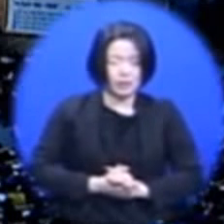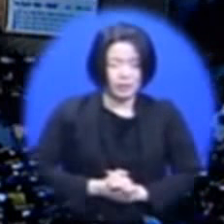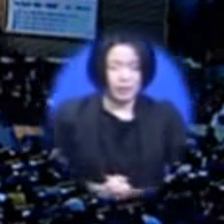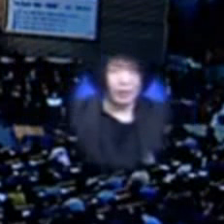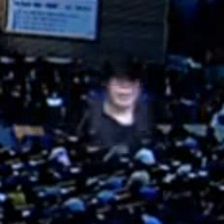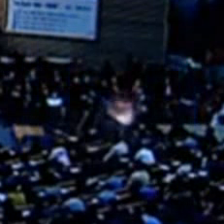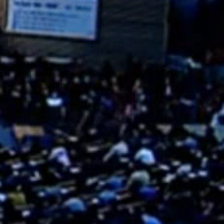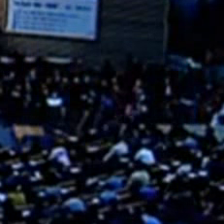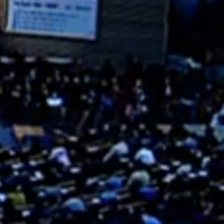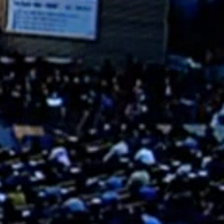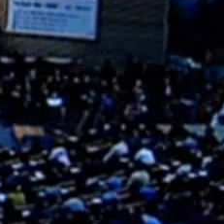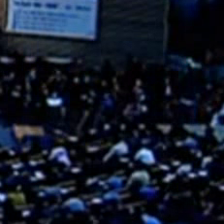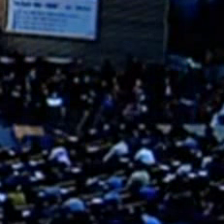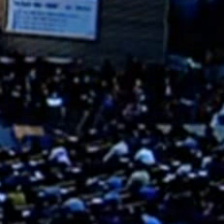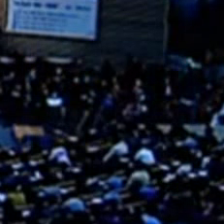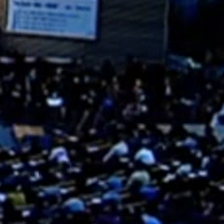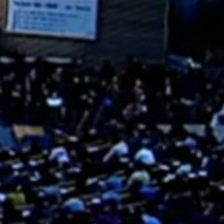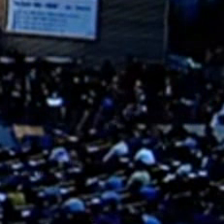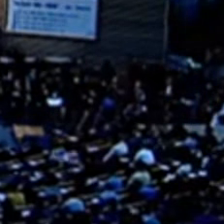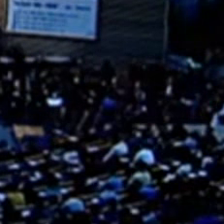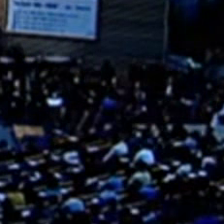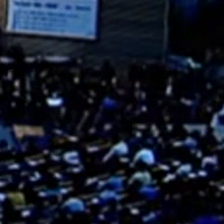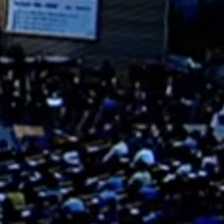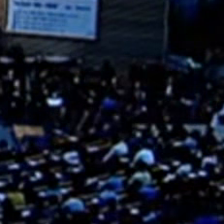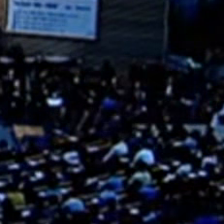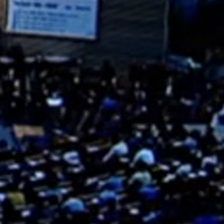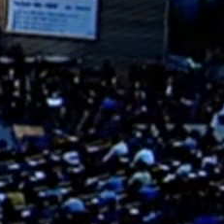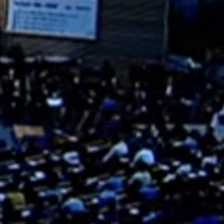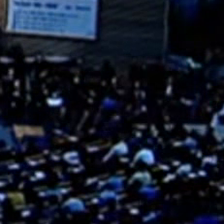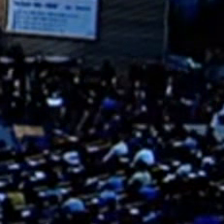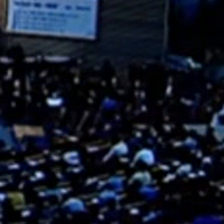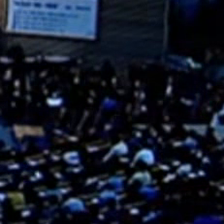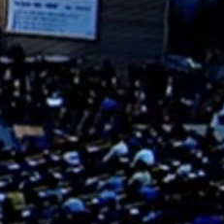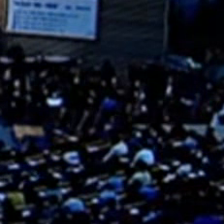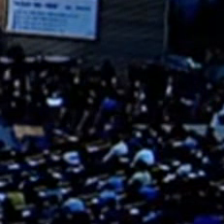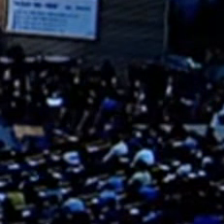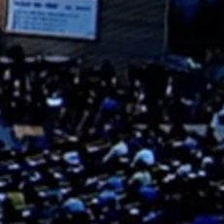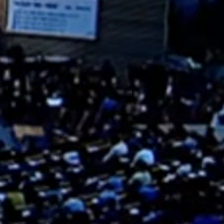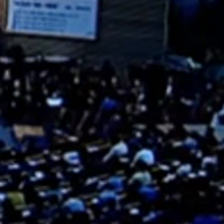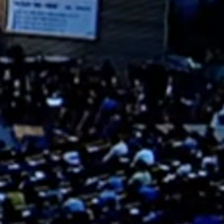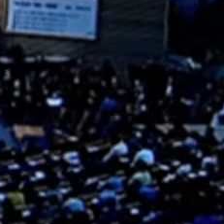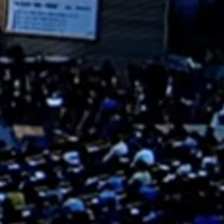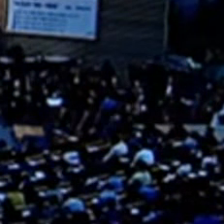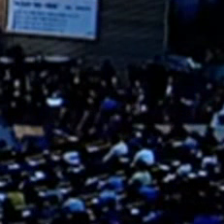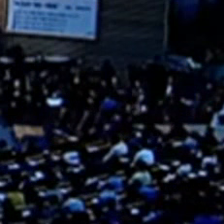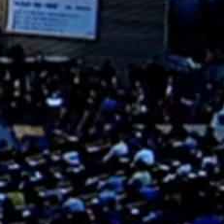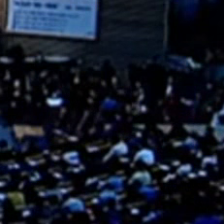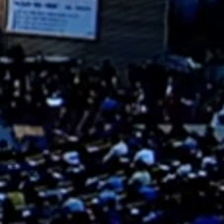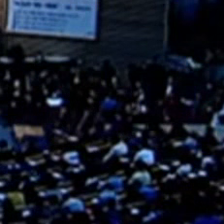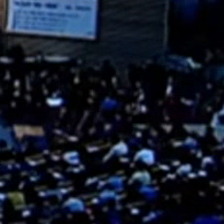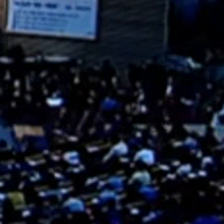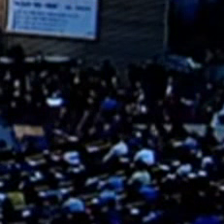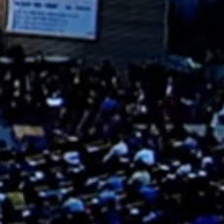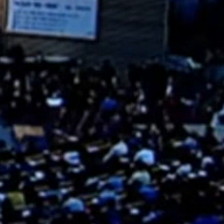하나님, 놀라우신 하나님의 은혜를 감사합니다. 오 주여 감사합니다. 오 주님 사모합니다.